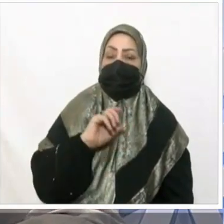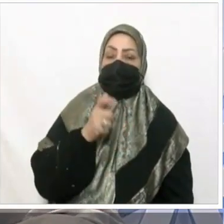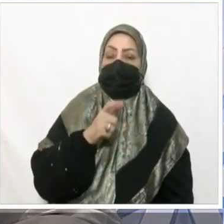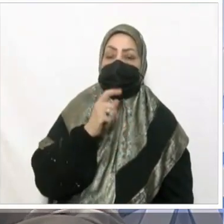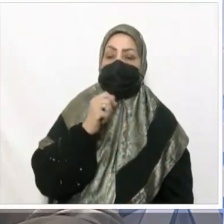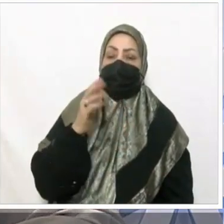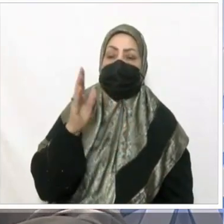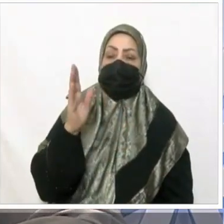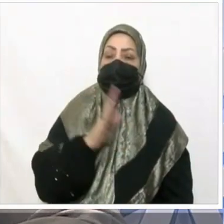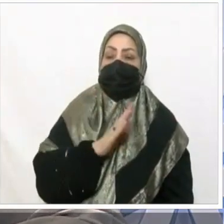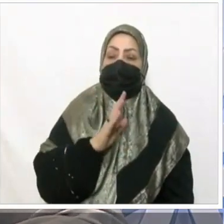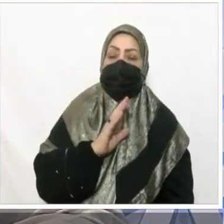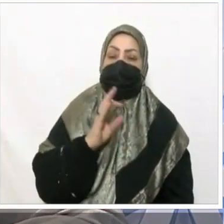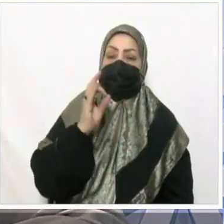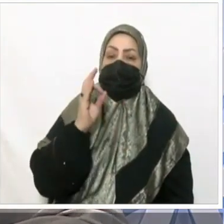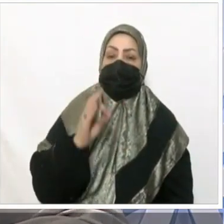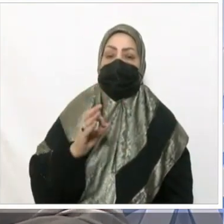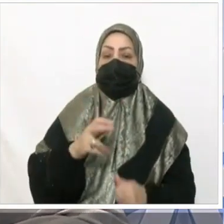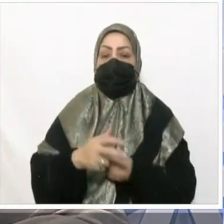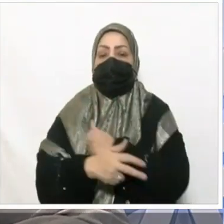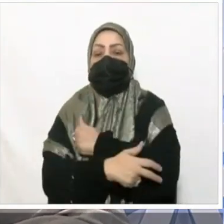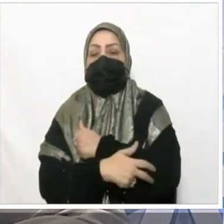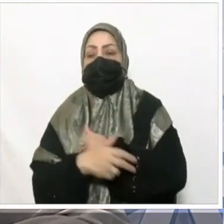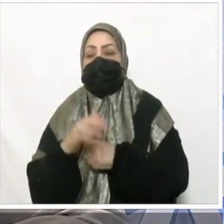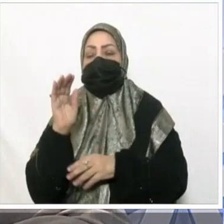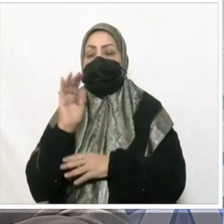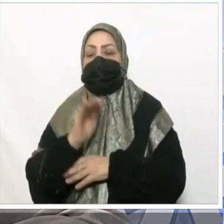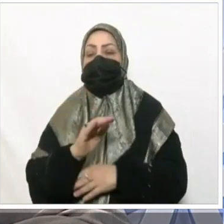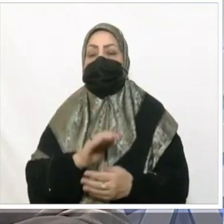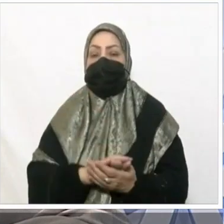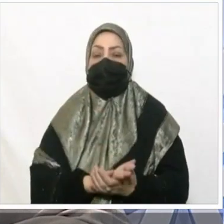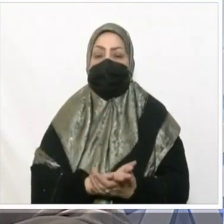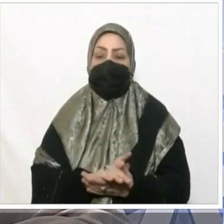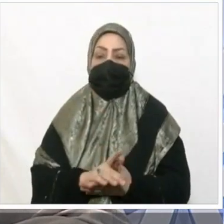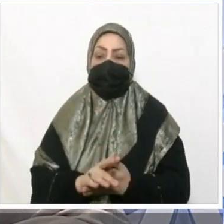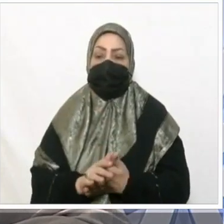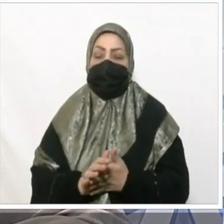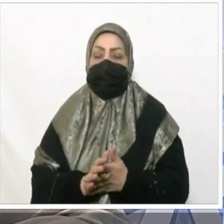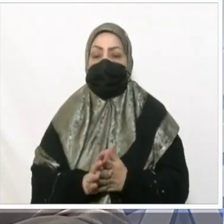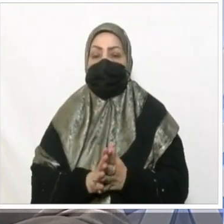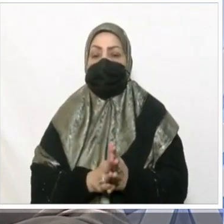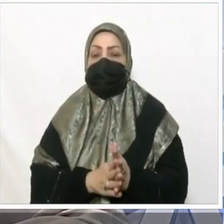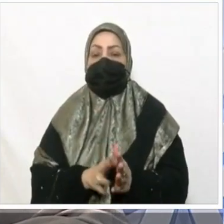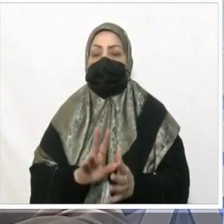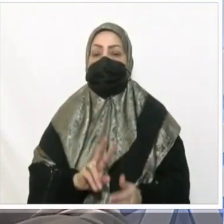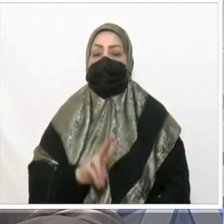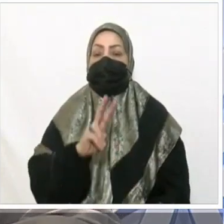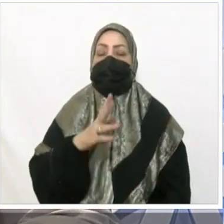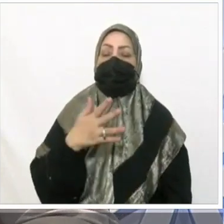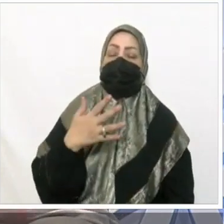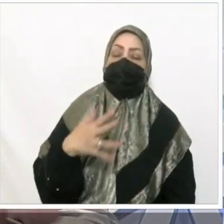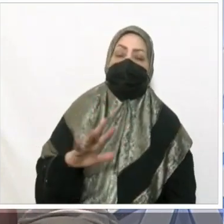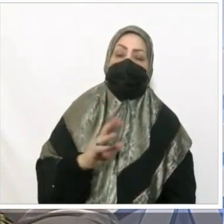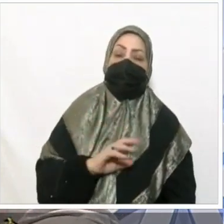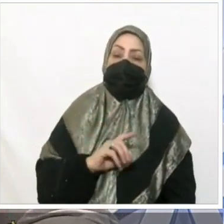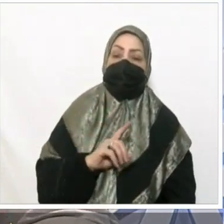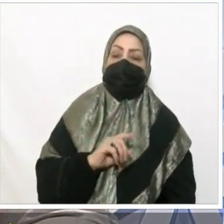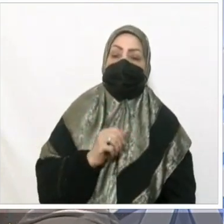هذا، ما دمت مرتبك 750 ولا تملك أرضا ولا تملك شيئا يباع